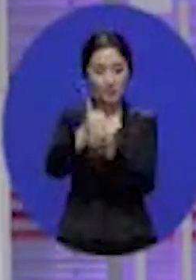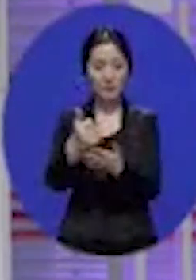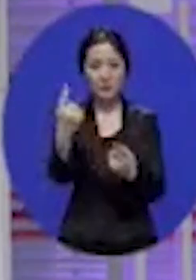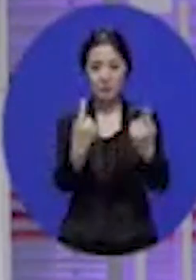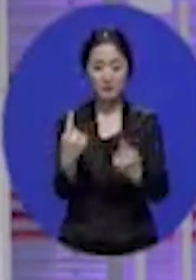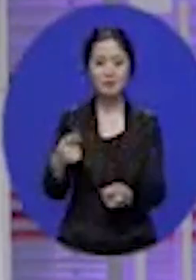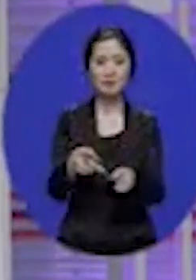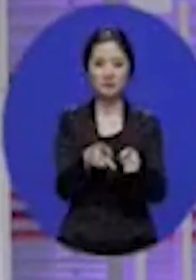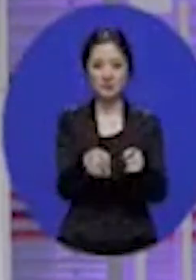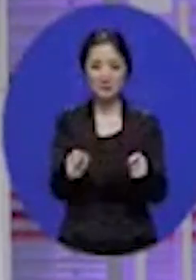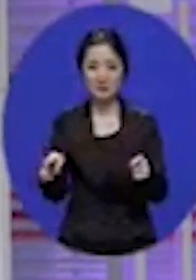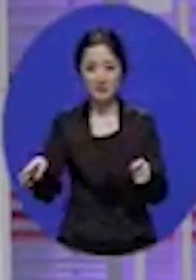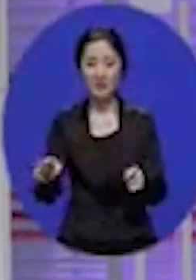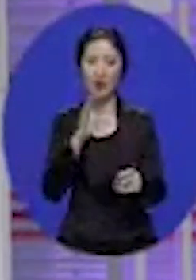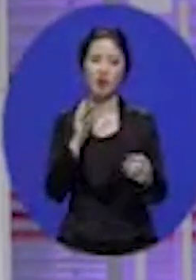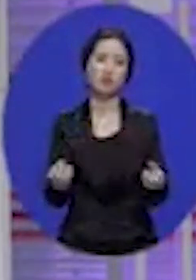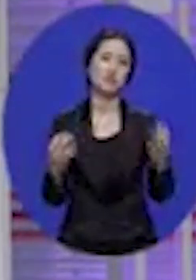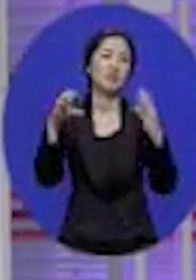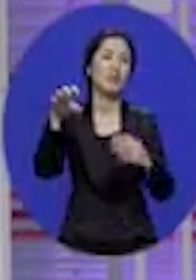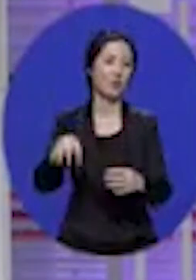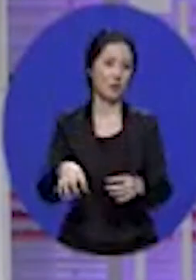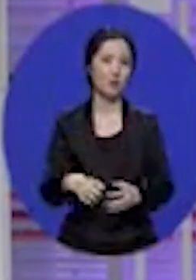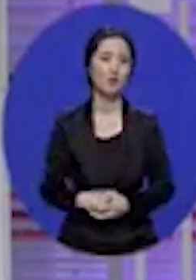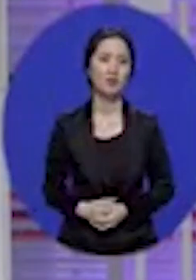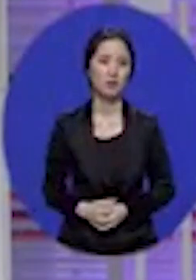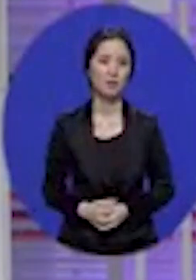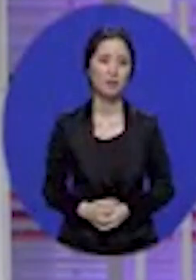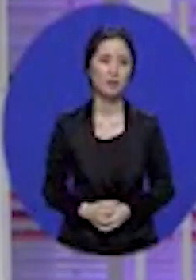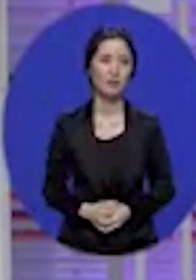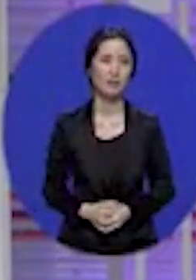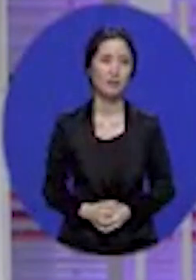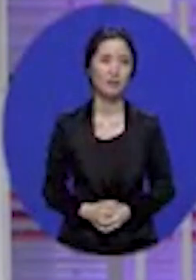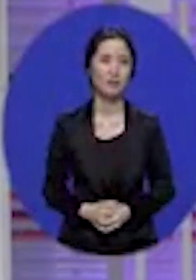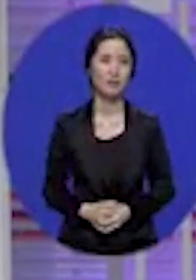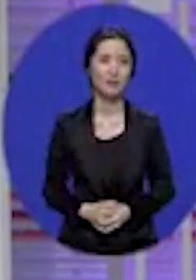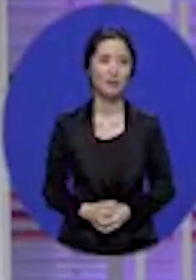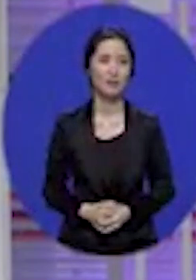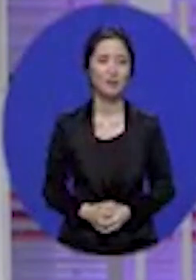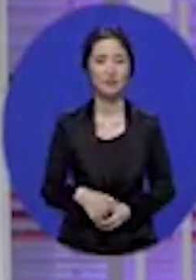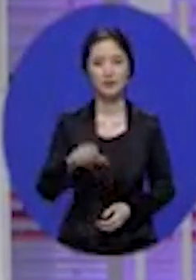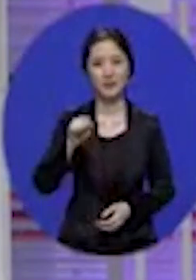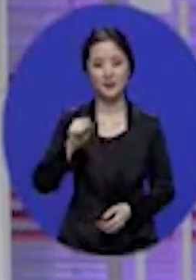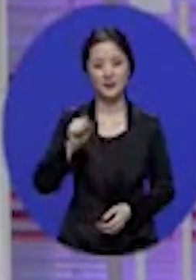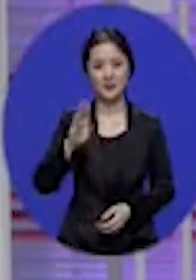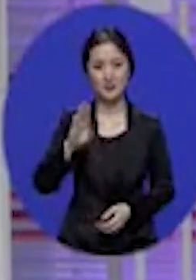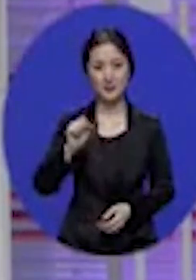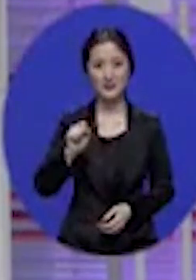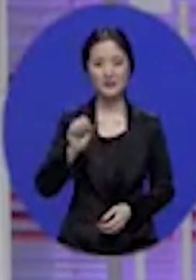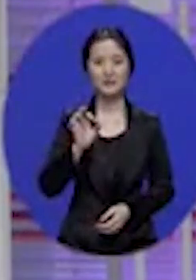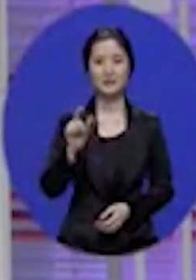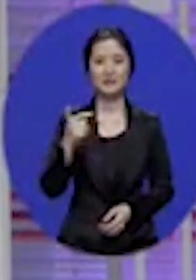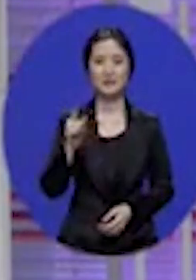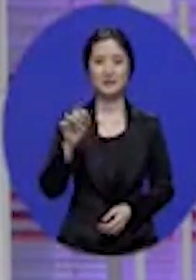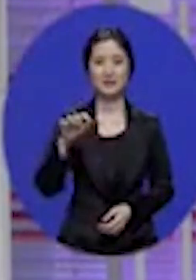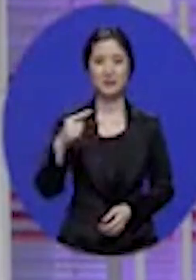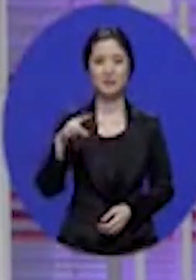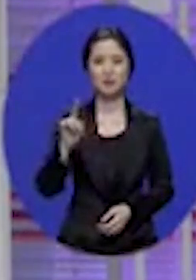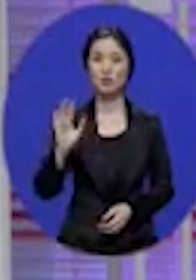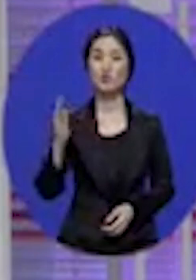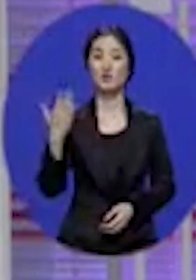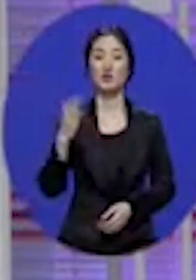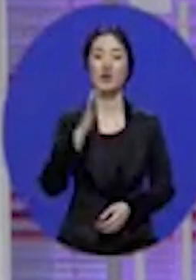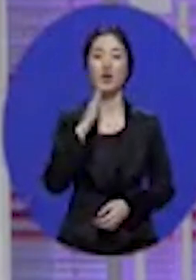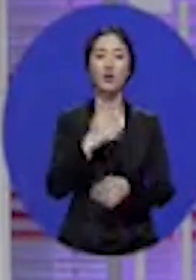됐죠. 야, 춘천 MBC 아나운서에서 또 SBS 아나운서가 됐으니 더 이상